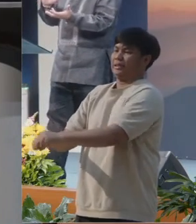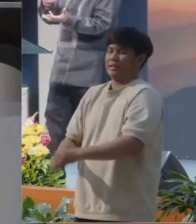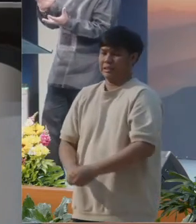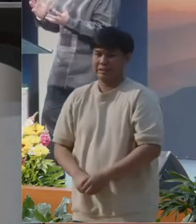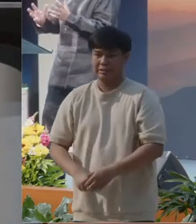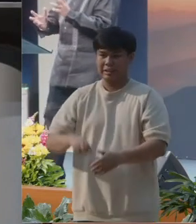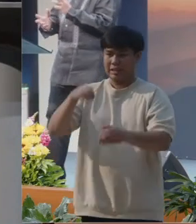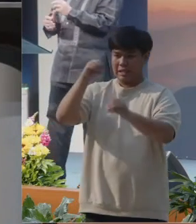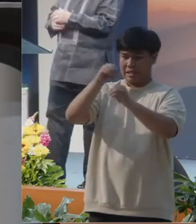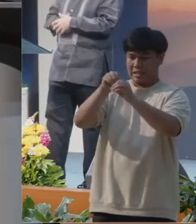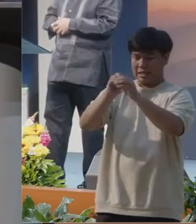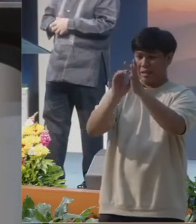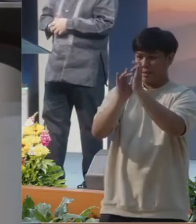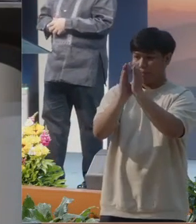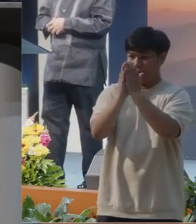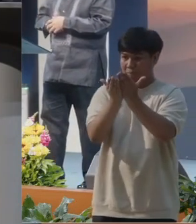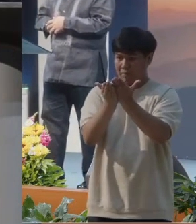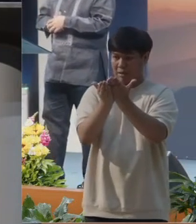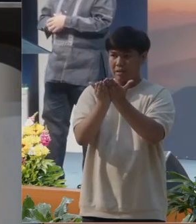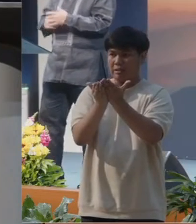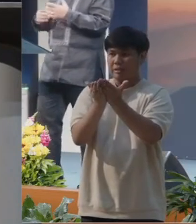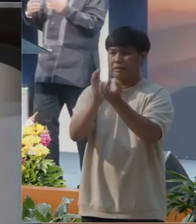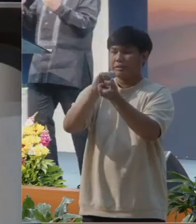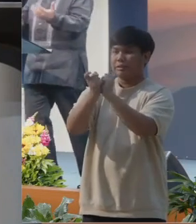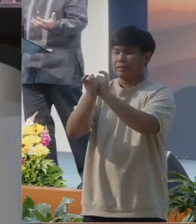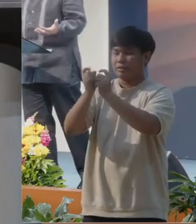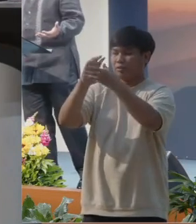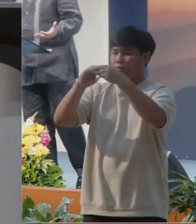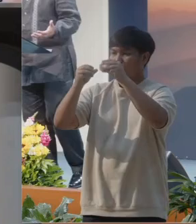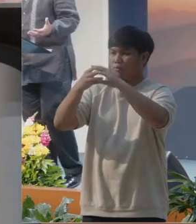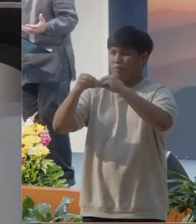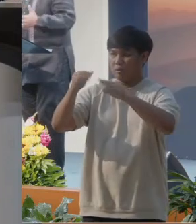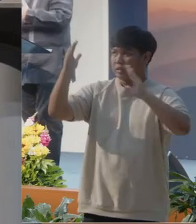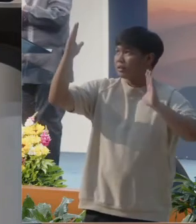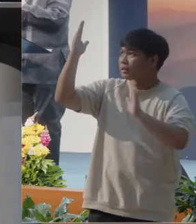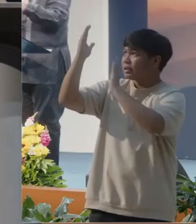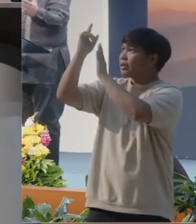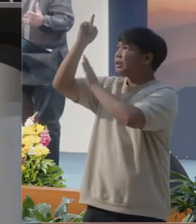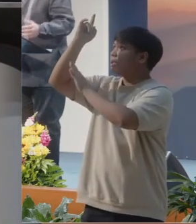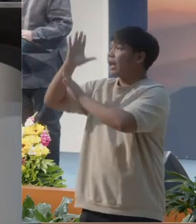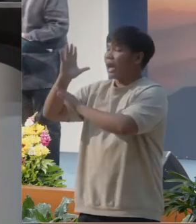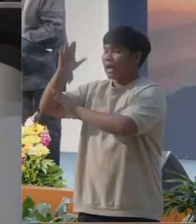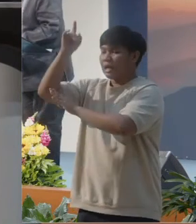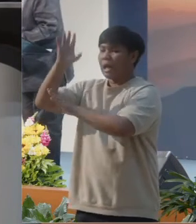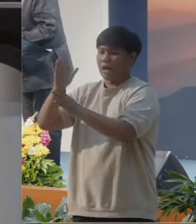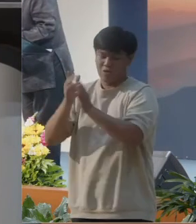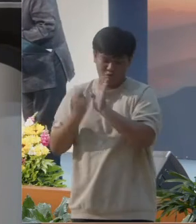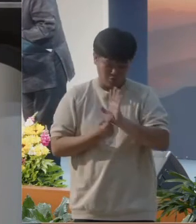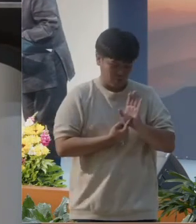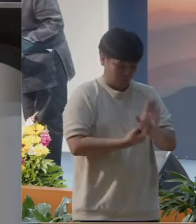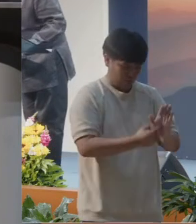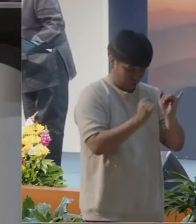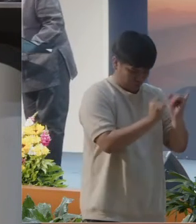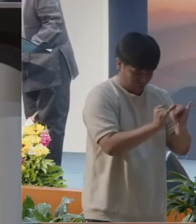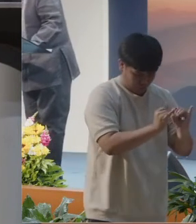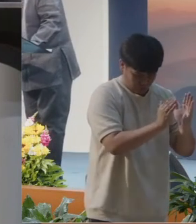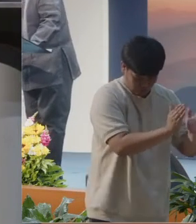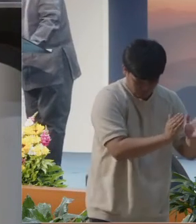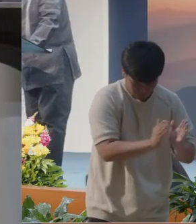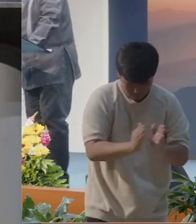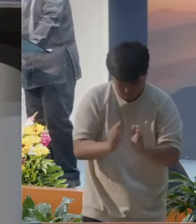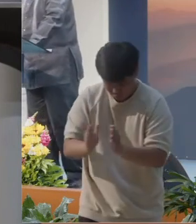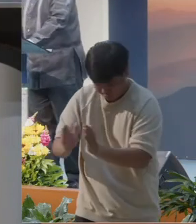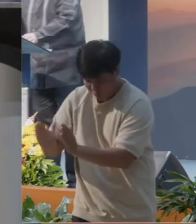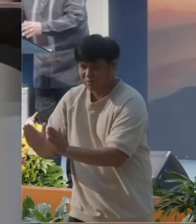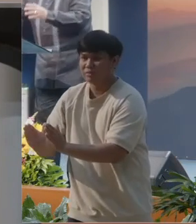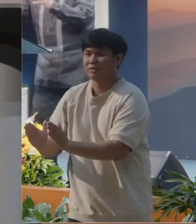ito, dito bumaligtad ang storya. Bakit? Sapagkat sila'y lumapit sa Panginoon, ang Panginoon na naglatag ng lahat ng plano.